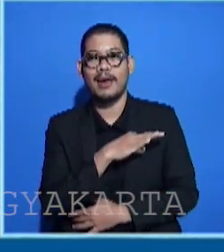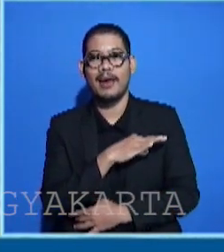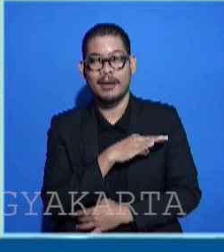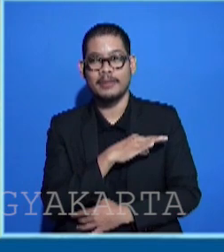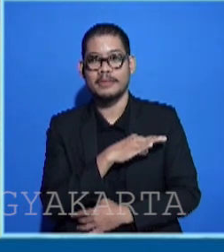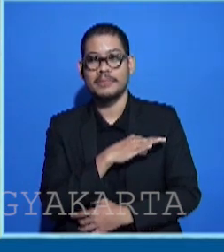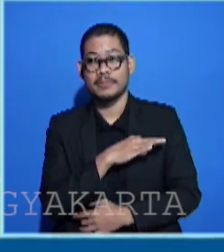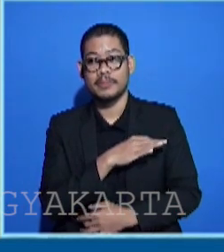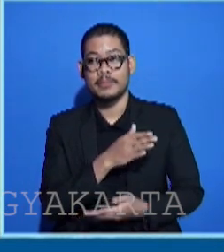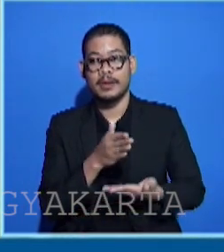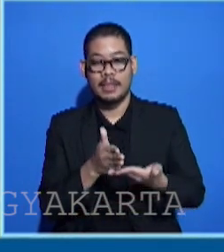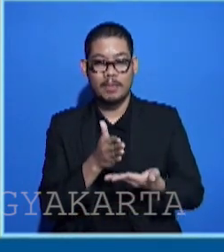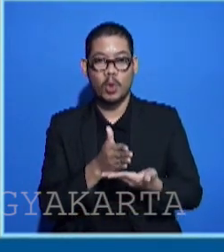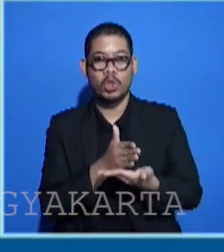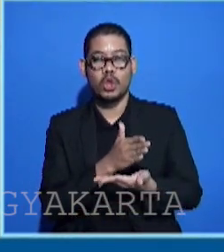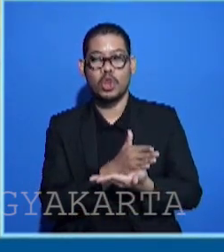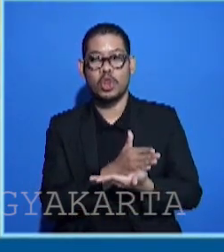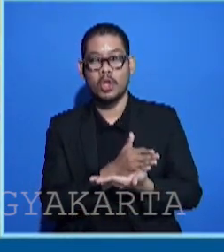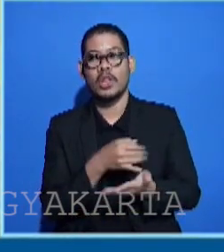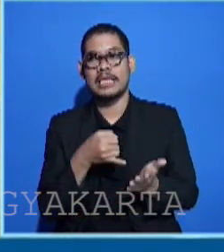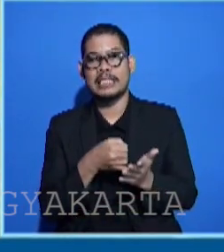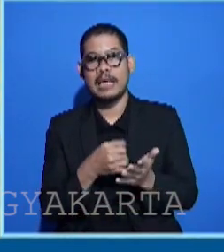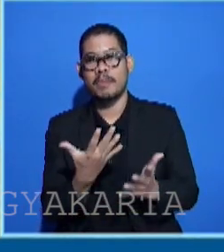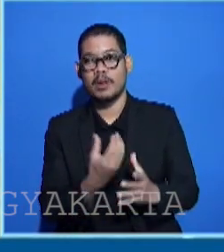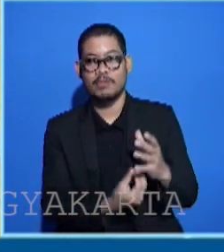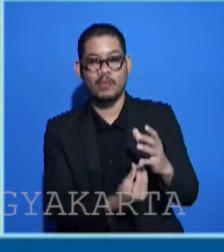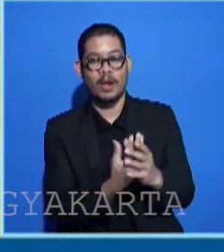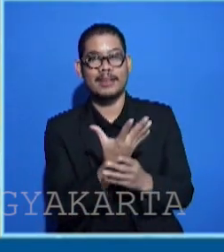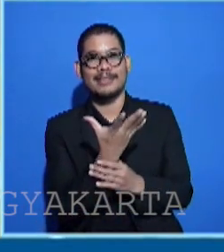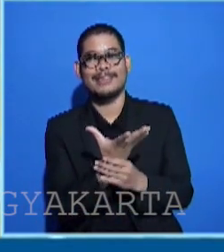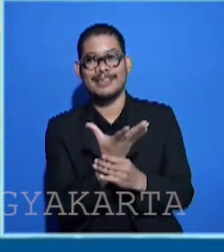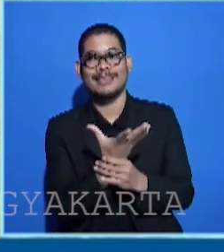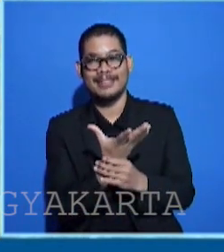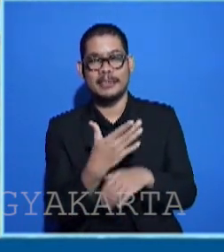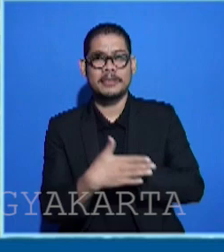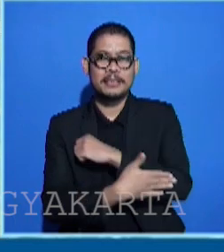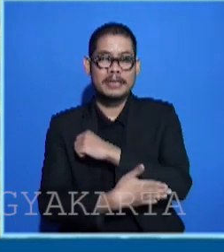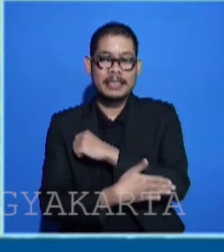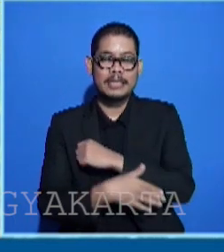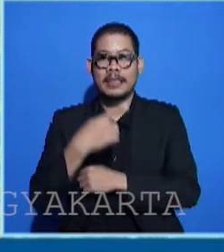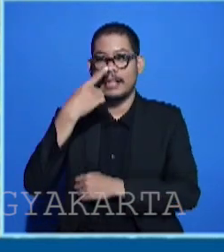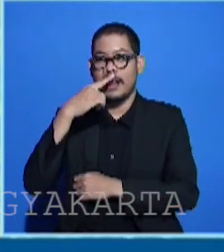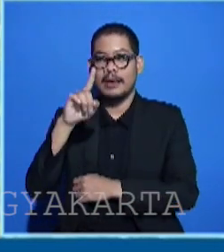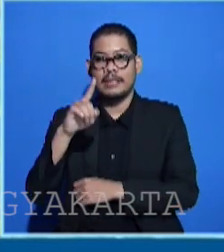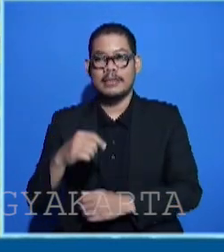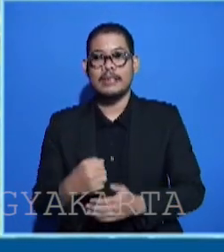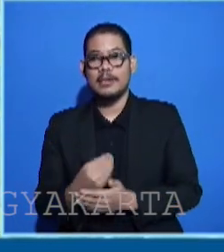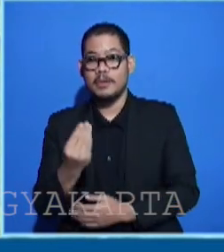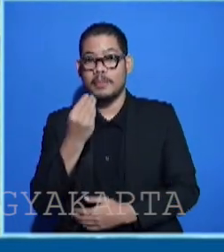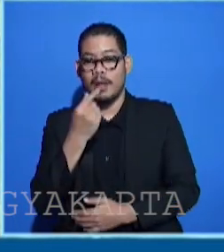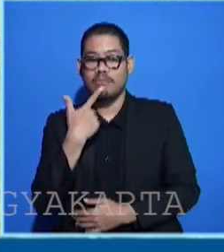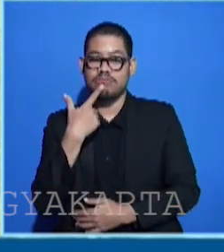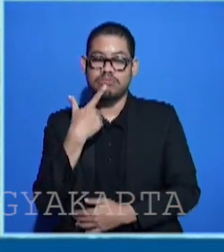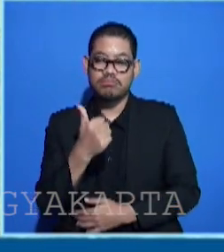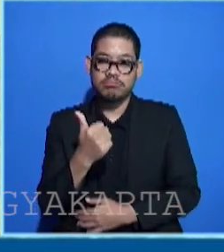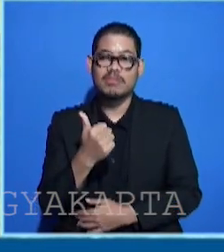sekar potong kangge isen-isen fas ing griya. Keporo ing negari Thailand, tanaman menika kisampun dipunolah dados daharan ingkang eco,